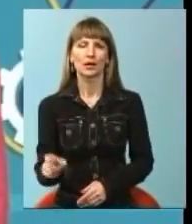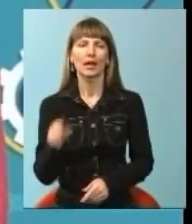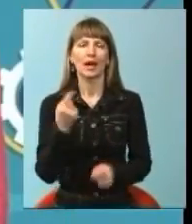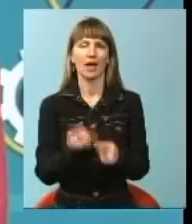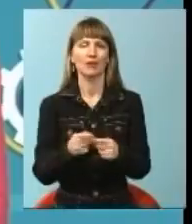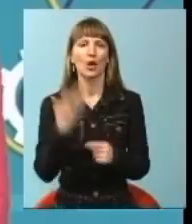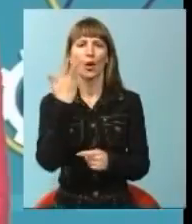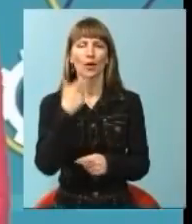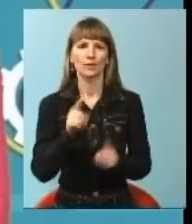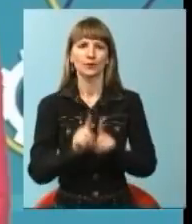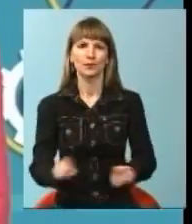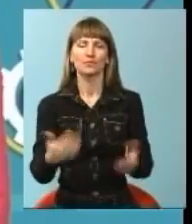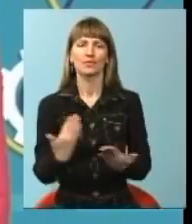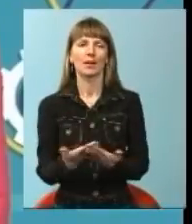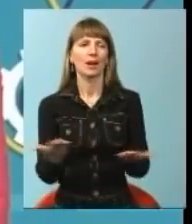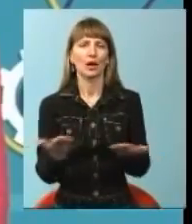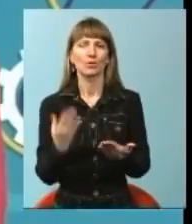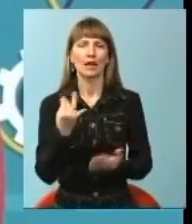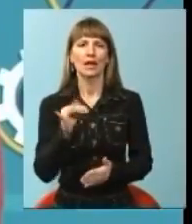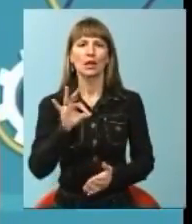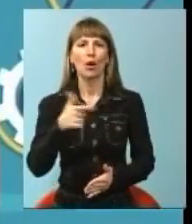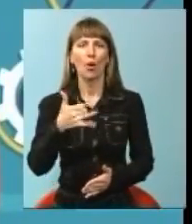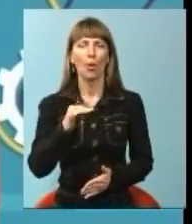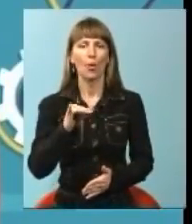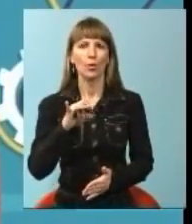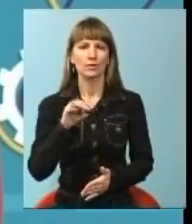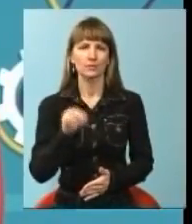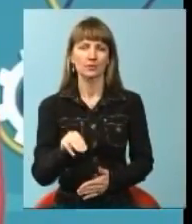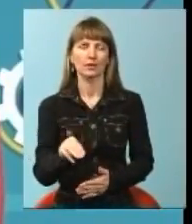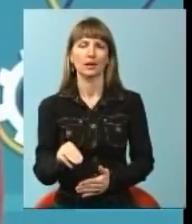когда рекламируют, к примеру, какой-то йогурт.